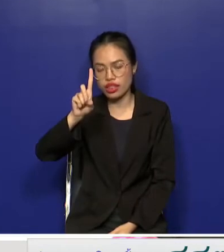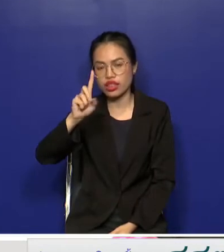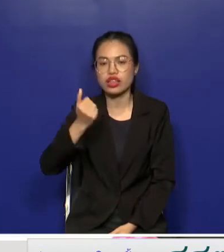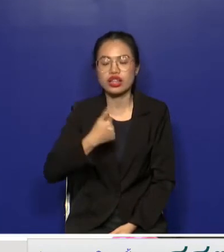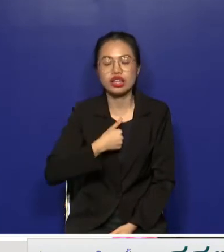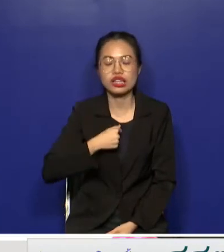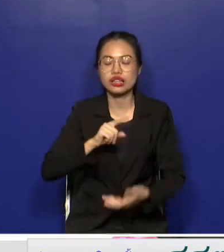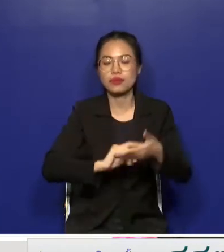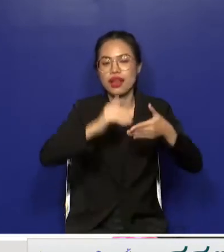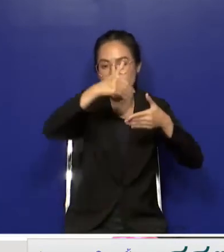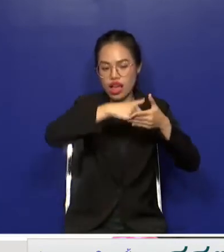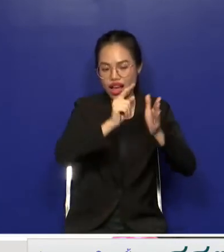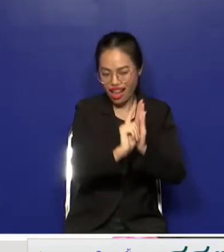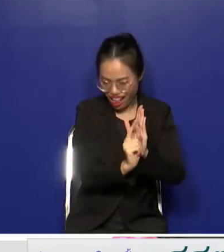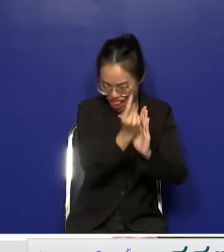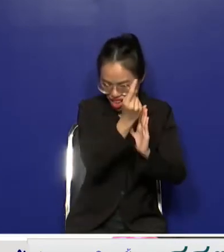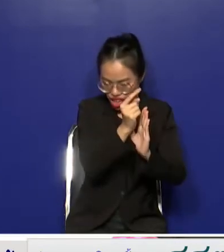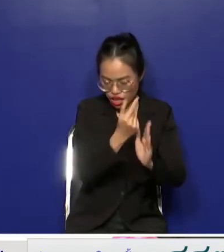ผมไปลงกันแน ปรากฏว่า